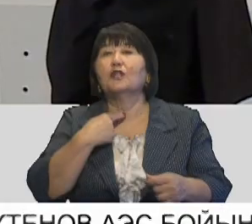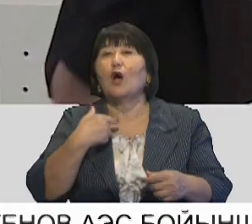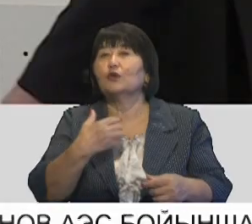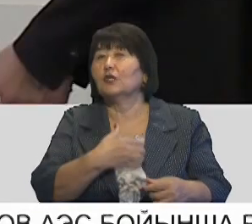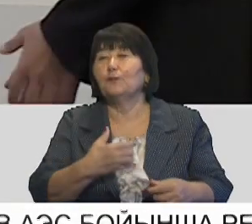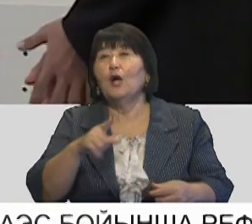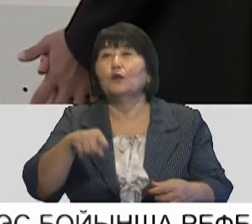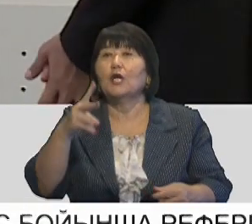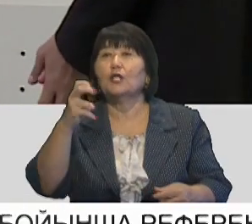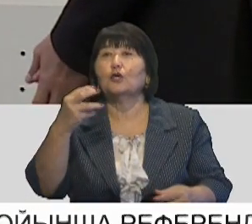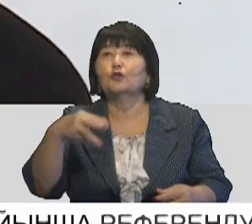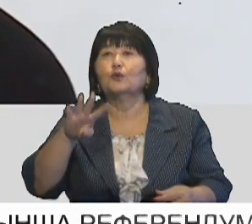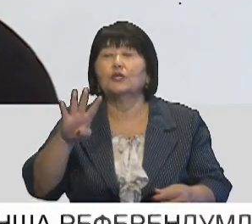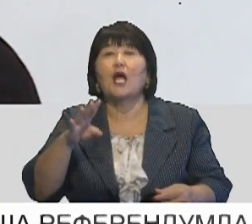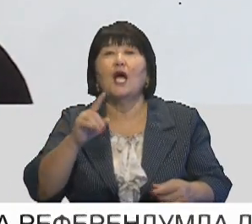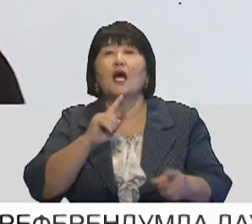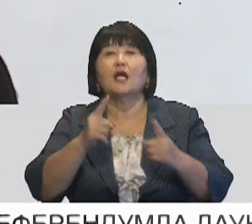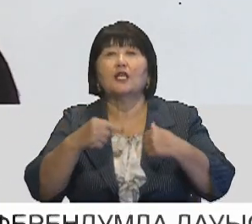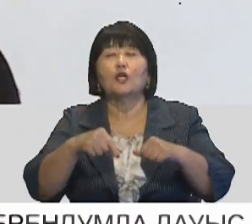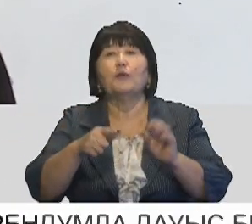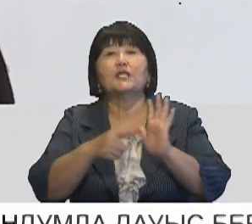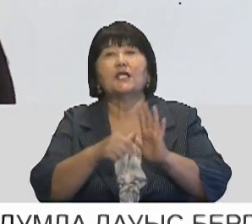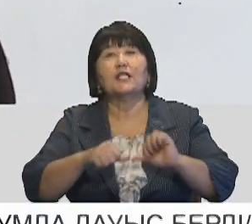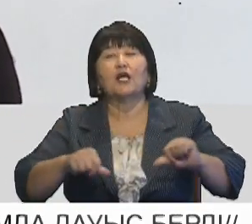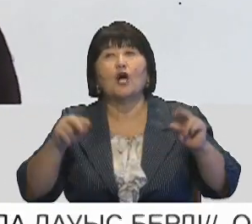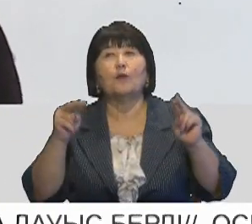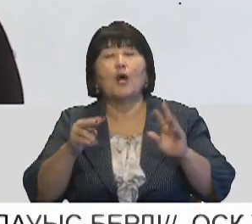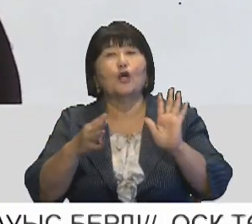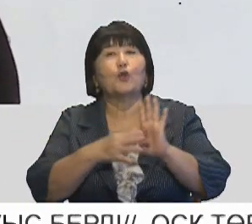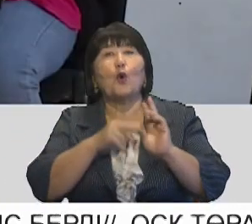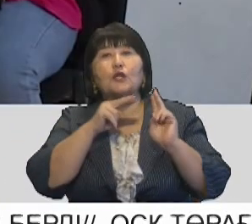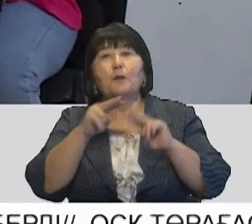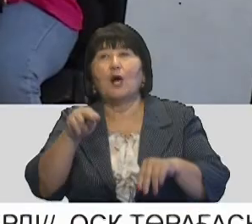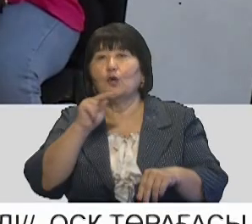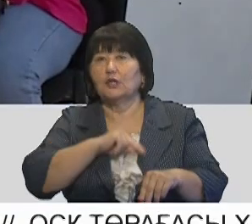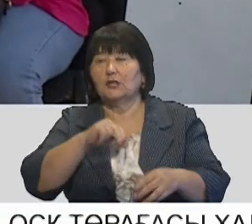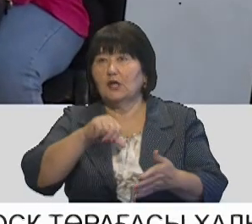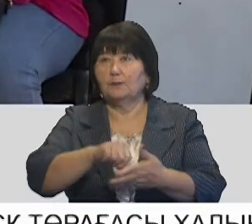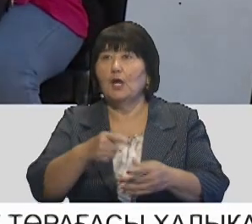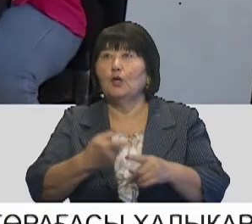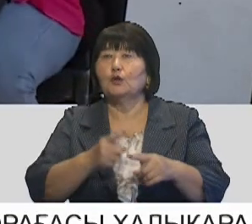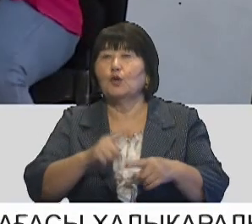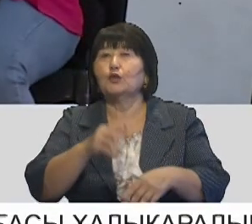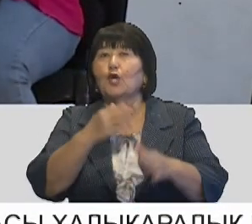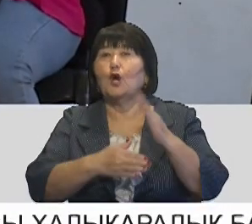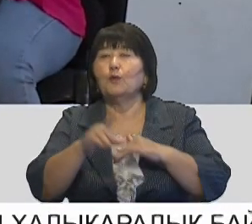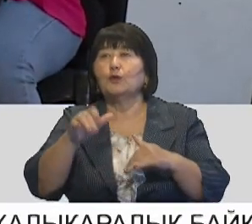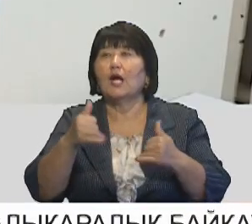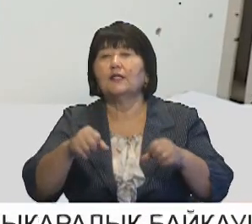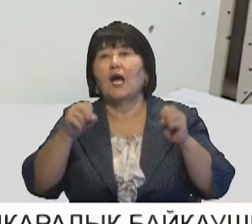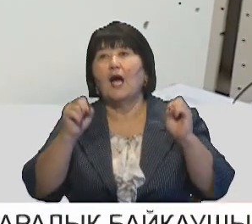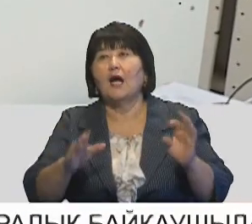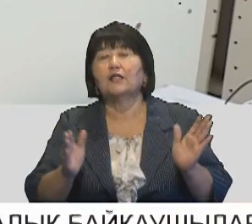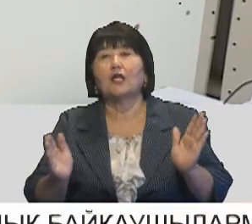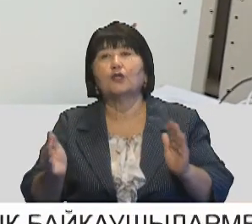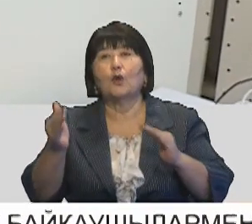Нөмірі 234-ші референдум учаскісінде 7 комиссия мүшесі 9 байқаушы қызмет атқаруда. Сондай ақ мүгедектерге арналған арнайы құрылғылар